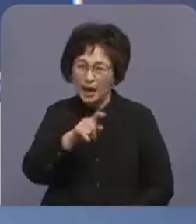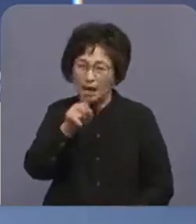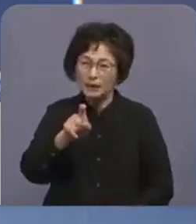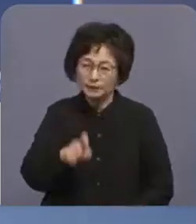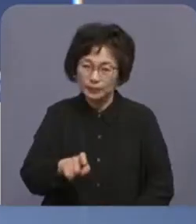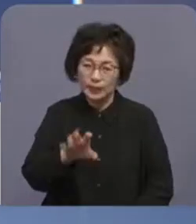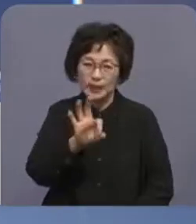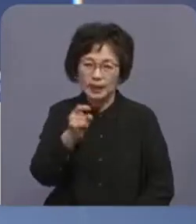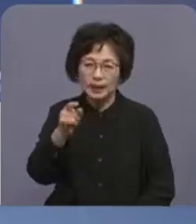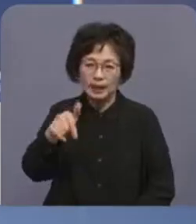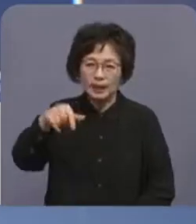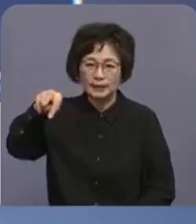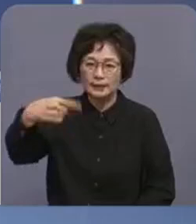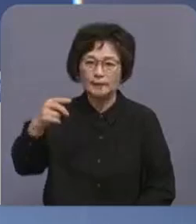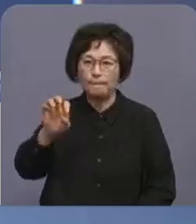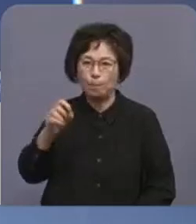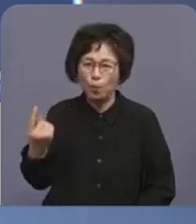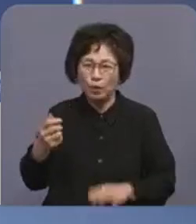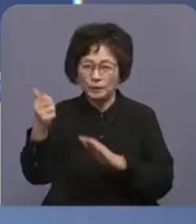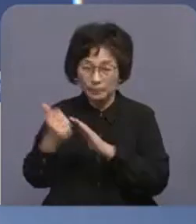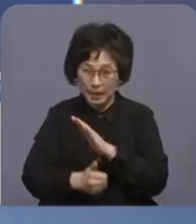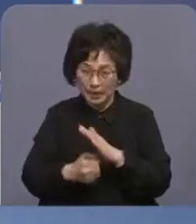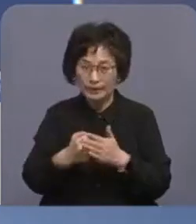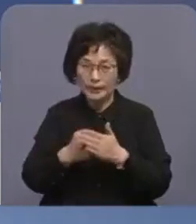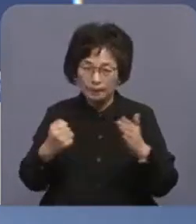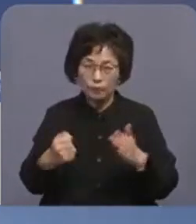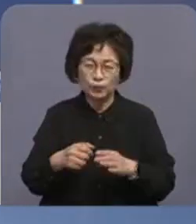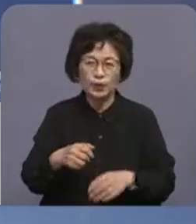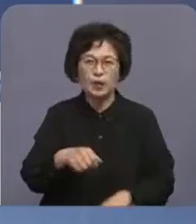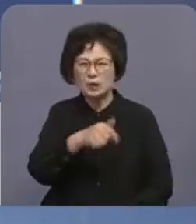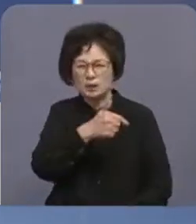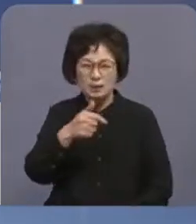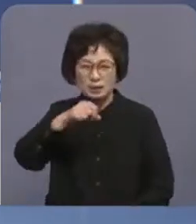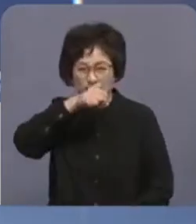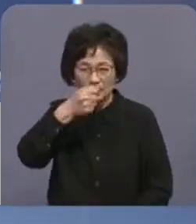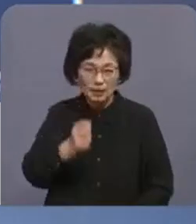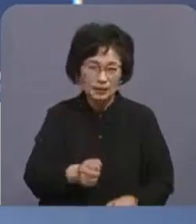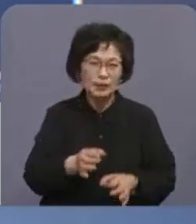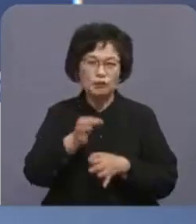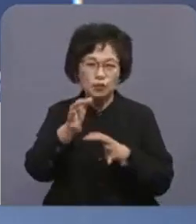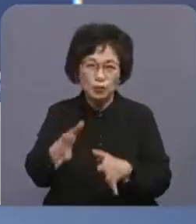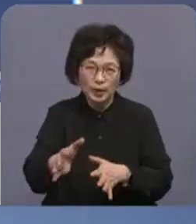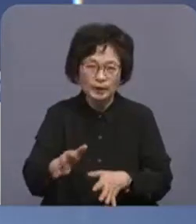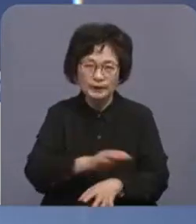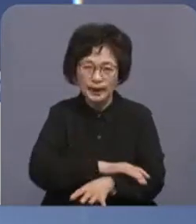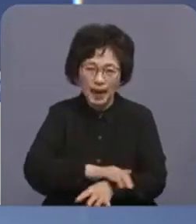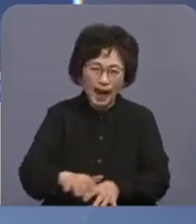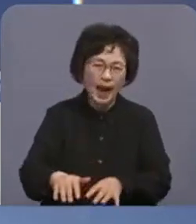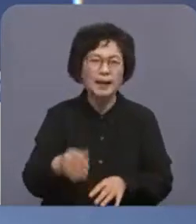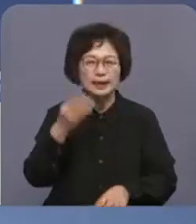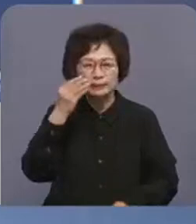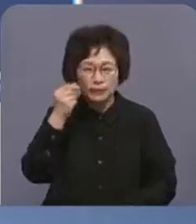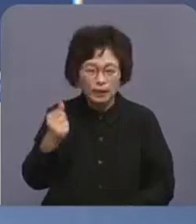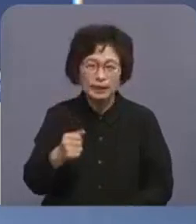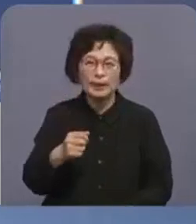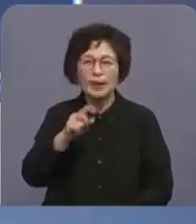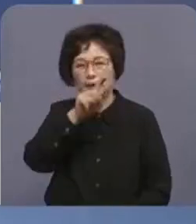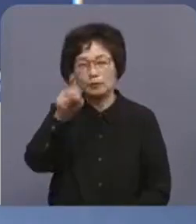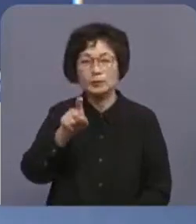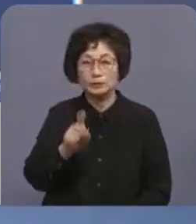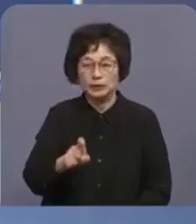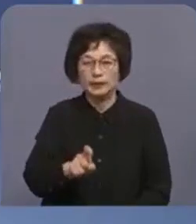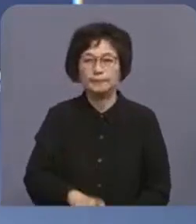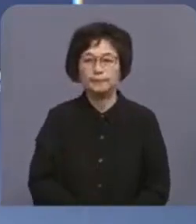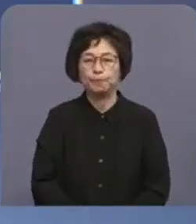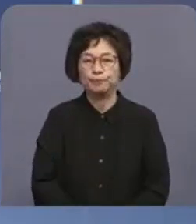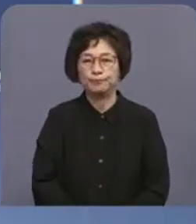엑스포라는 거대 명분이 사라졌는데 이 막대한 예산을 투입해야 하는 사업들이 제대로 이행될지 의문이 든다는 겁니다. 박선재